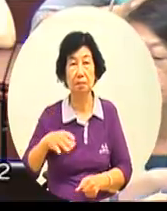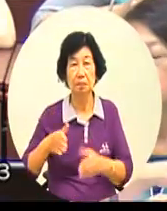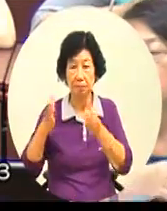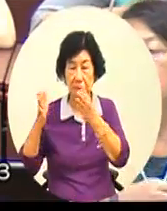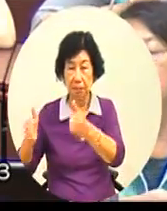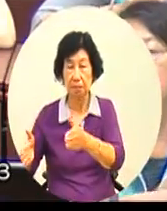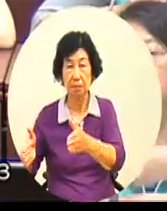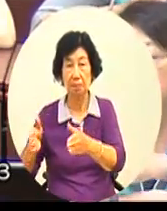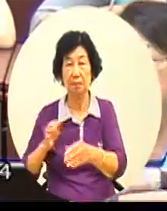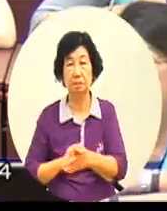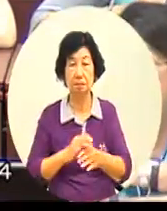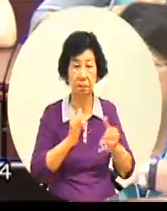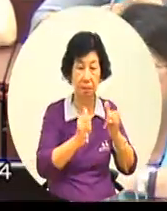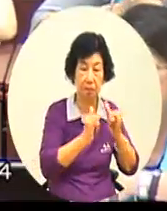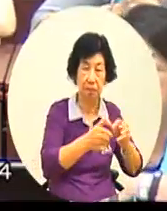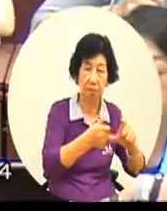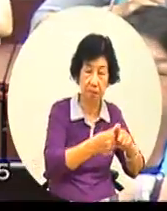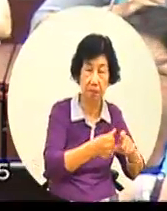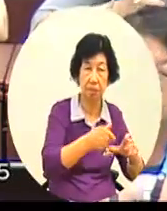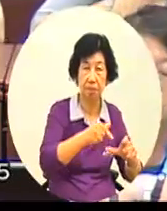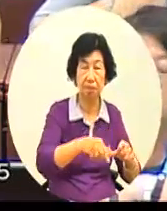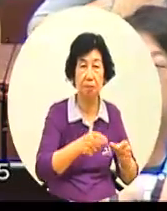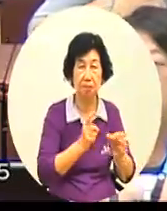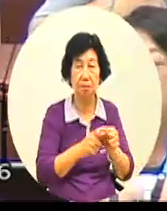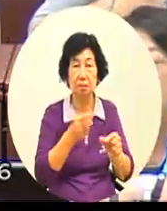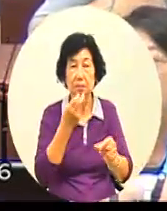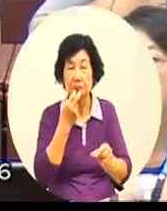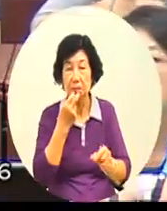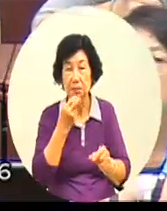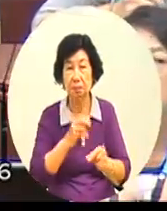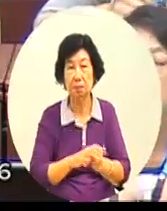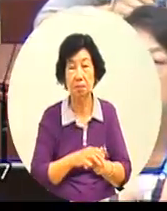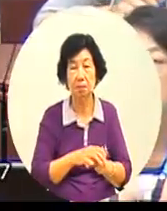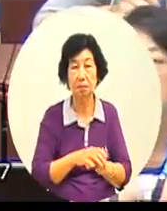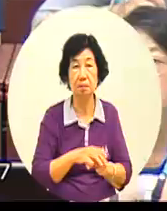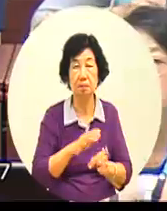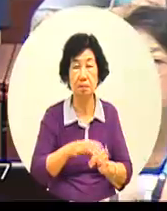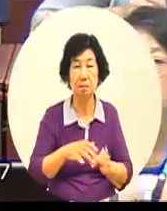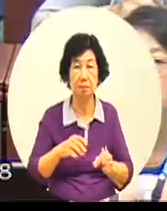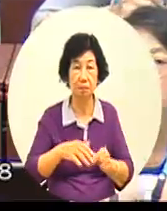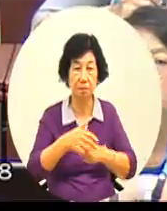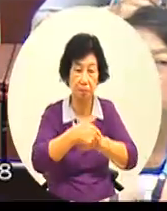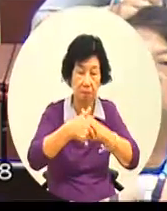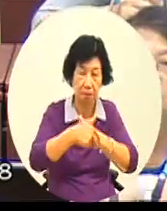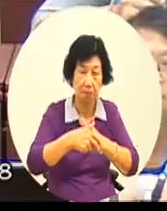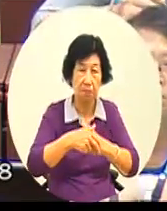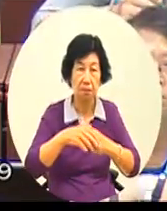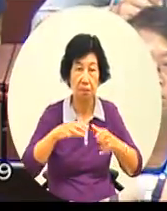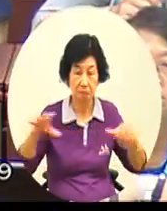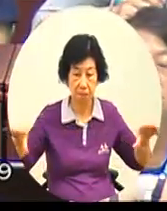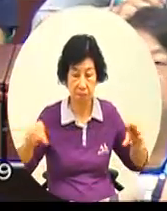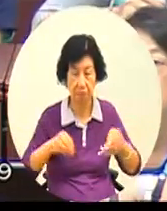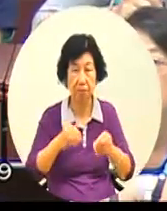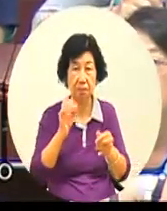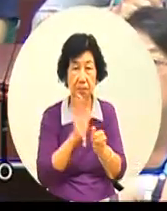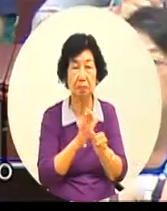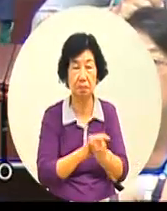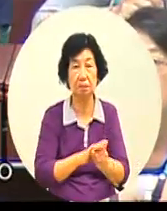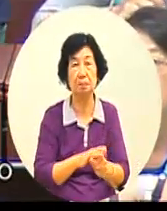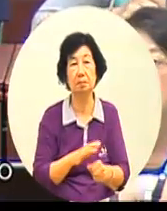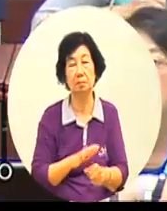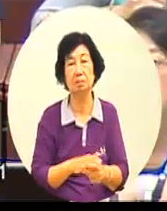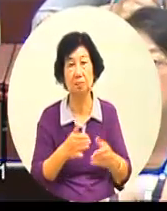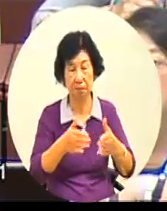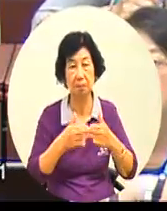实 ABC 社区 ABC 中央的这个部分，就是希望鼓励社政跟卫政的场地大家可以互相支援。 是。那局长请你告